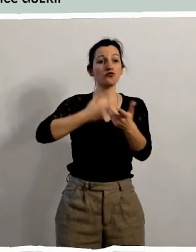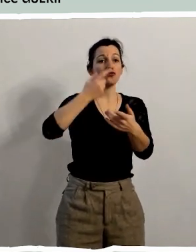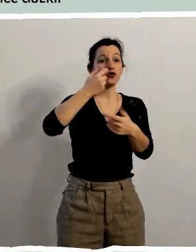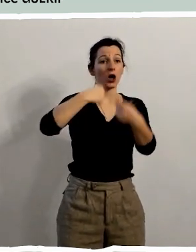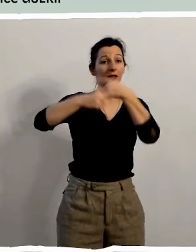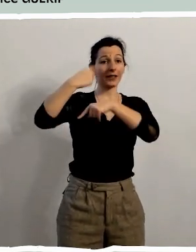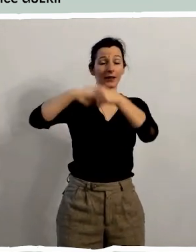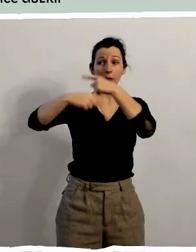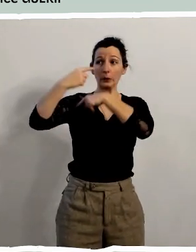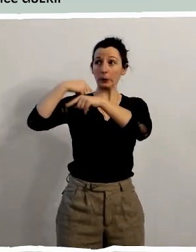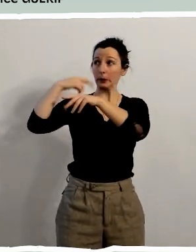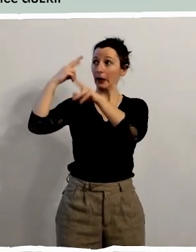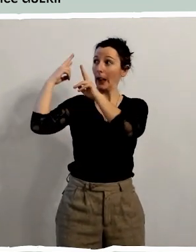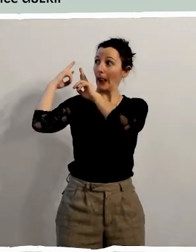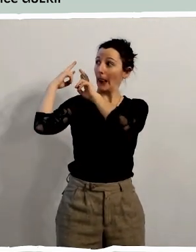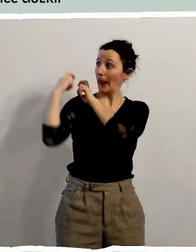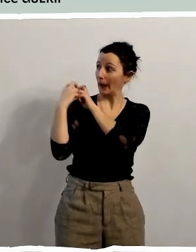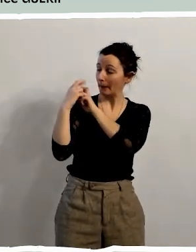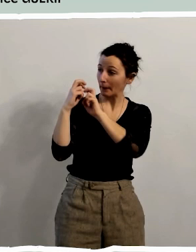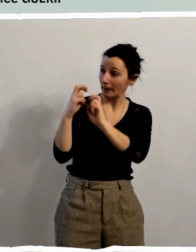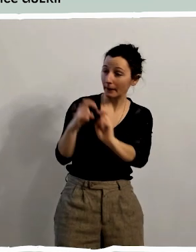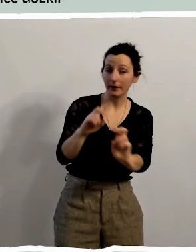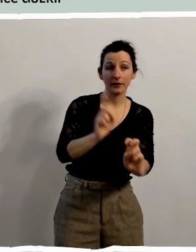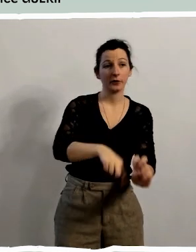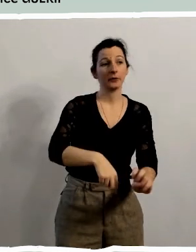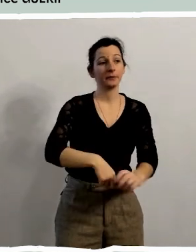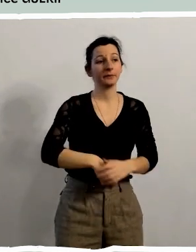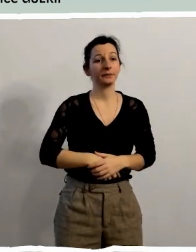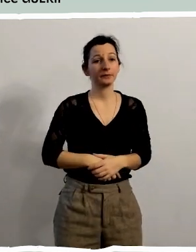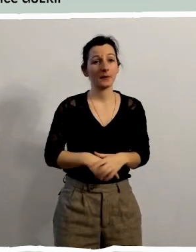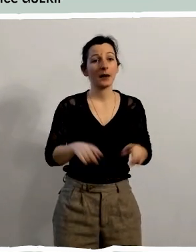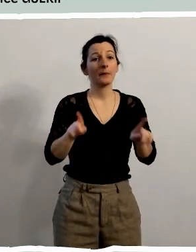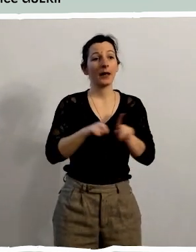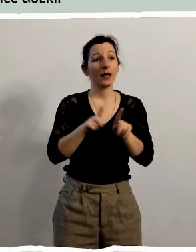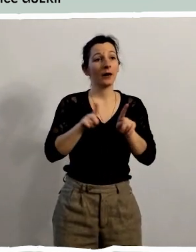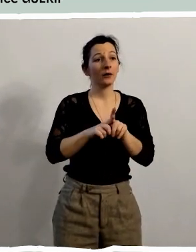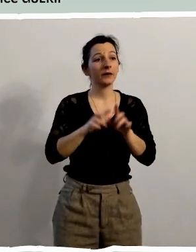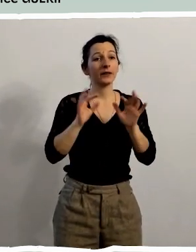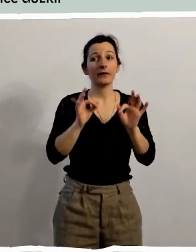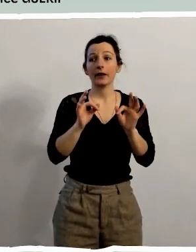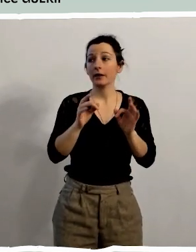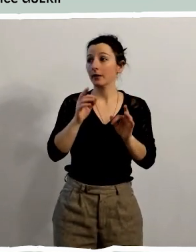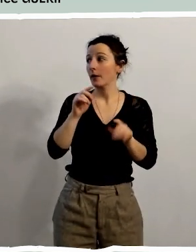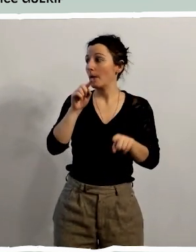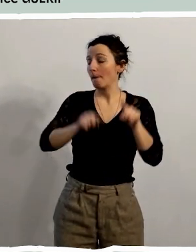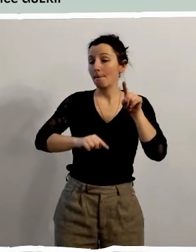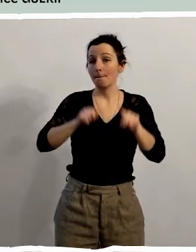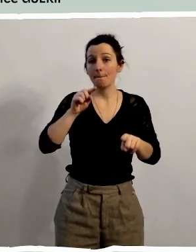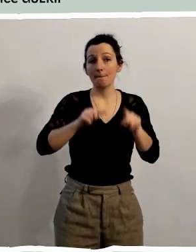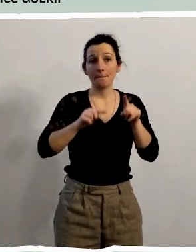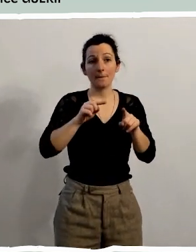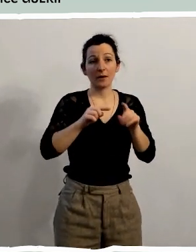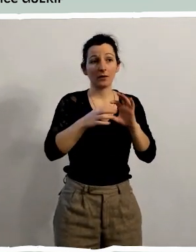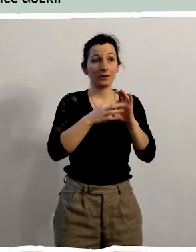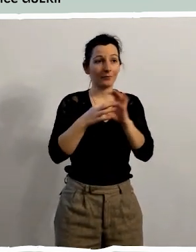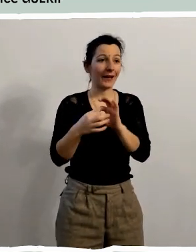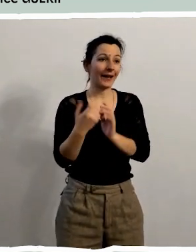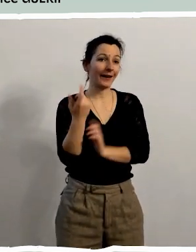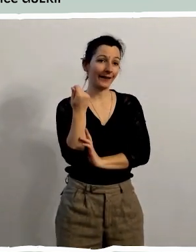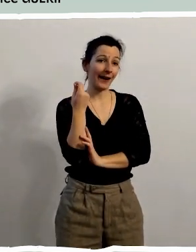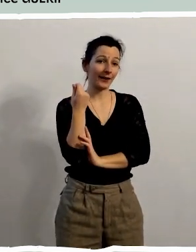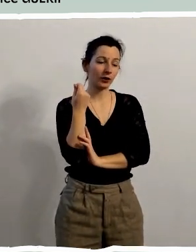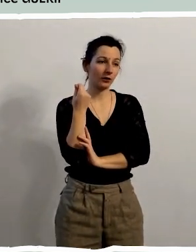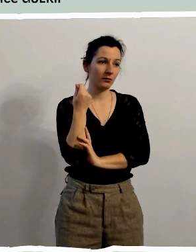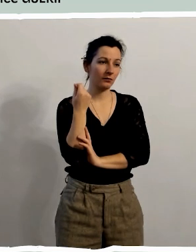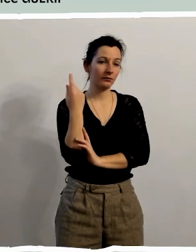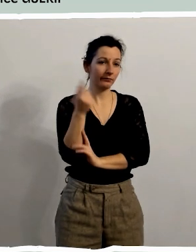parfois plusieurs générations et donc dans le temps. Et puis, bien sûr, comme vous l'a dit aussi Pascal, il y a aussi quand même un impact économique, hein, qu'on ne peut pas négliger.